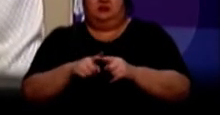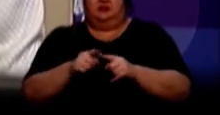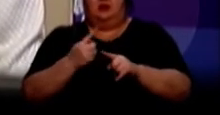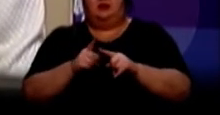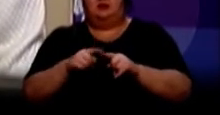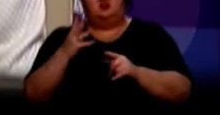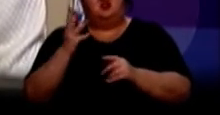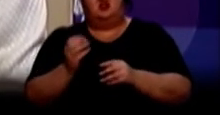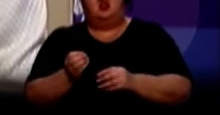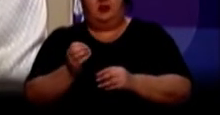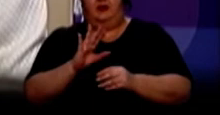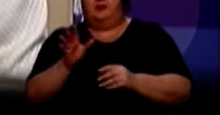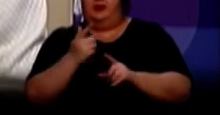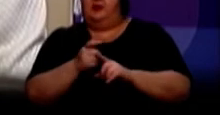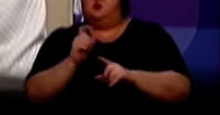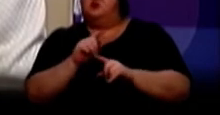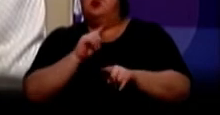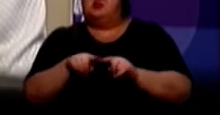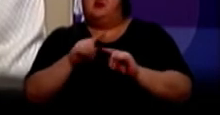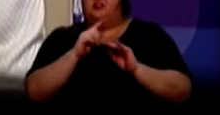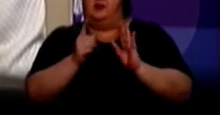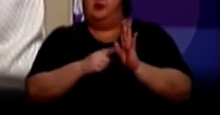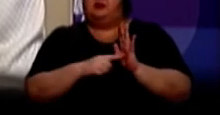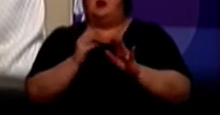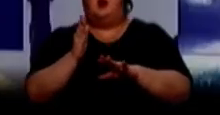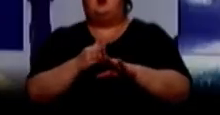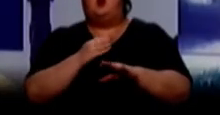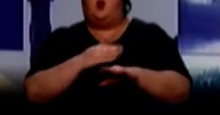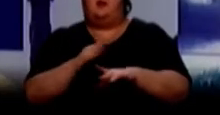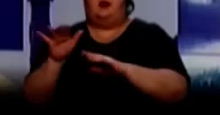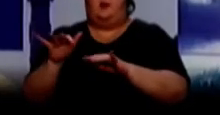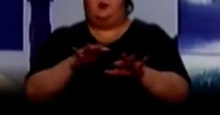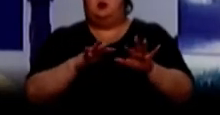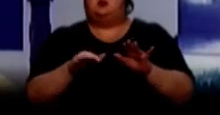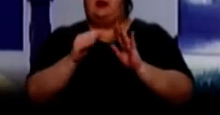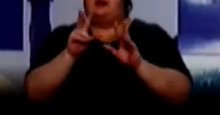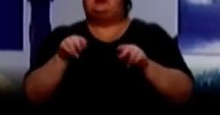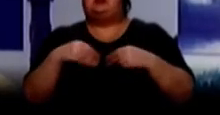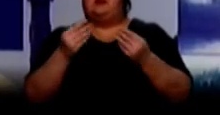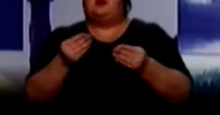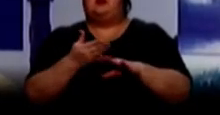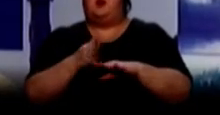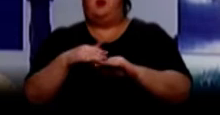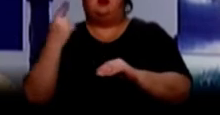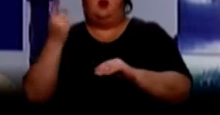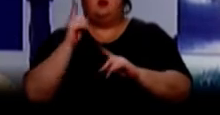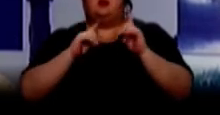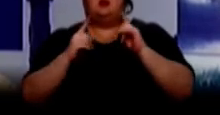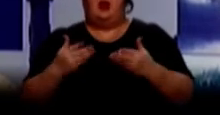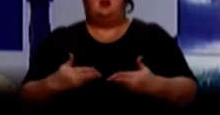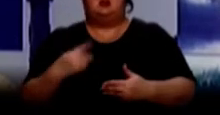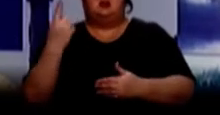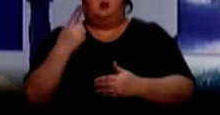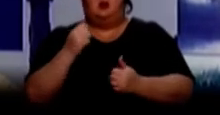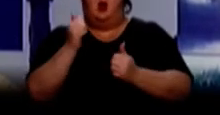що це ще не дуже швидке довгий питання. Процес. Та, довгий процес. За даними Полтавської обласної ради, жителі області